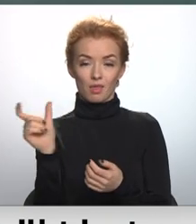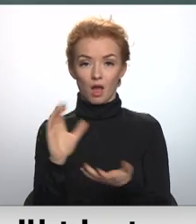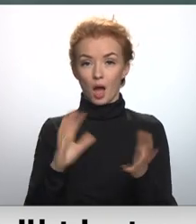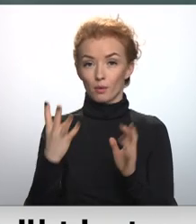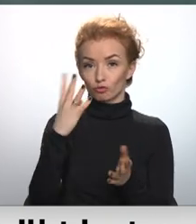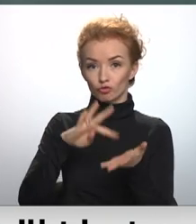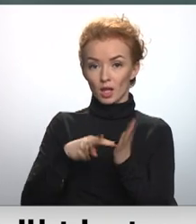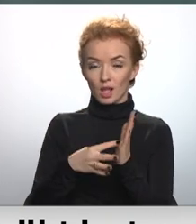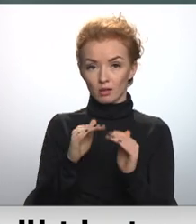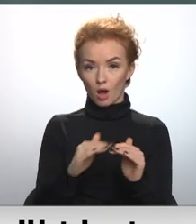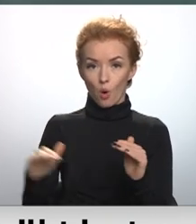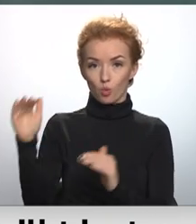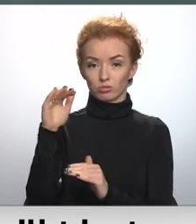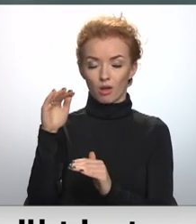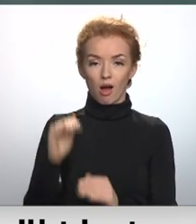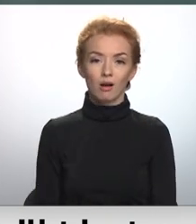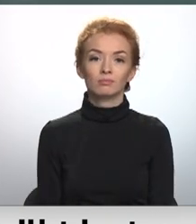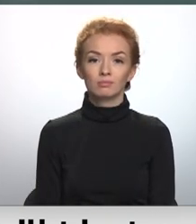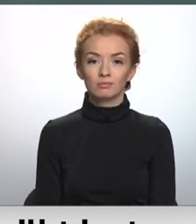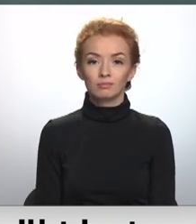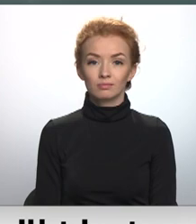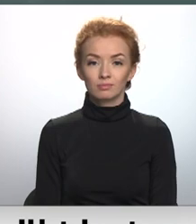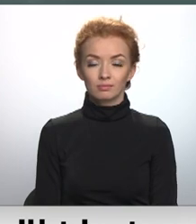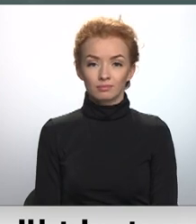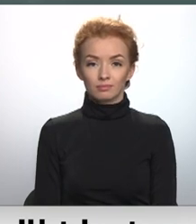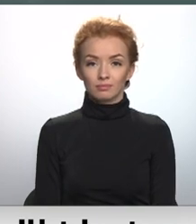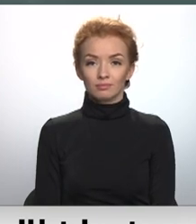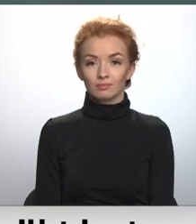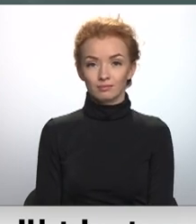4 reizes augstāka. Sandra Leitāne, Andris Pāns, RTV.